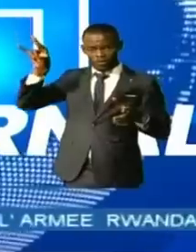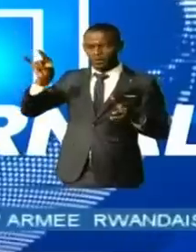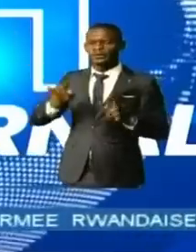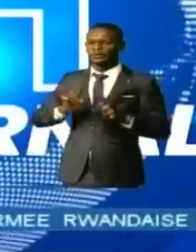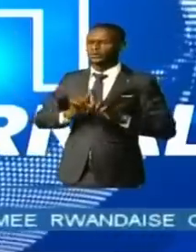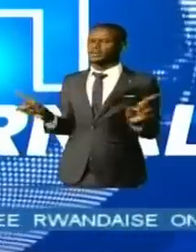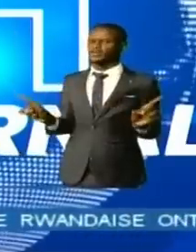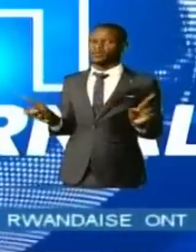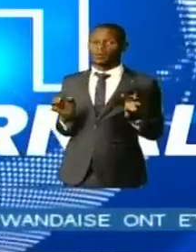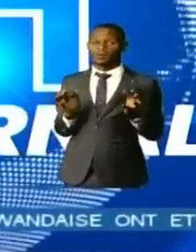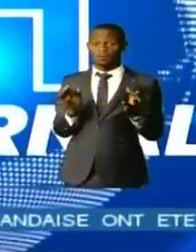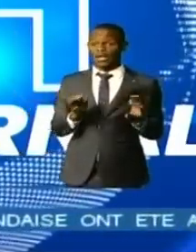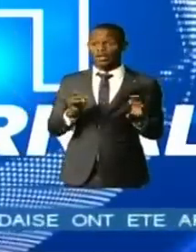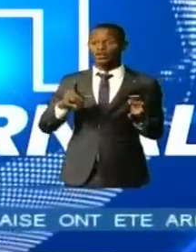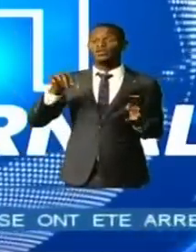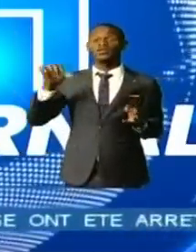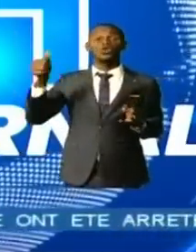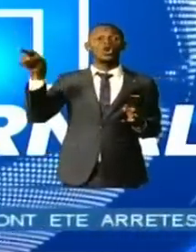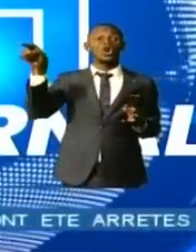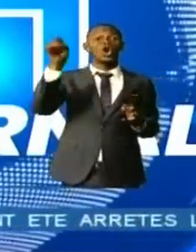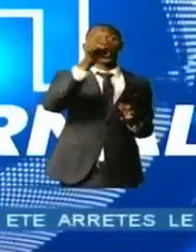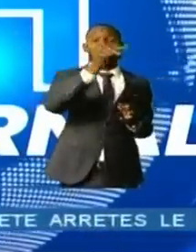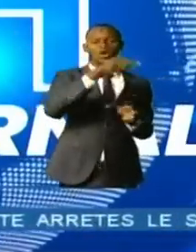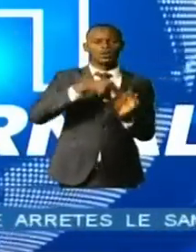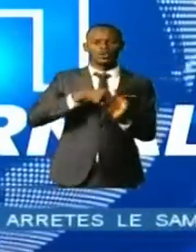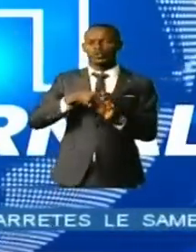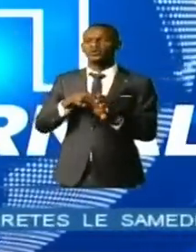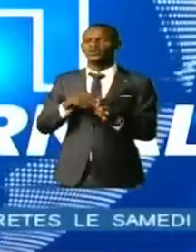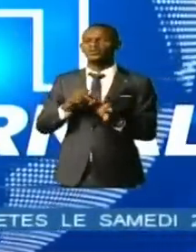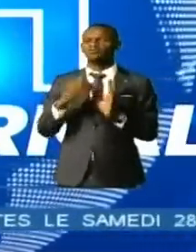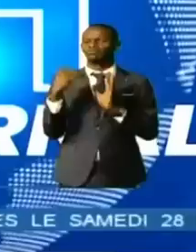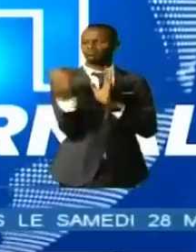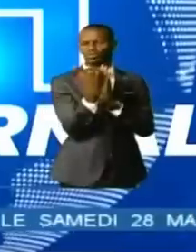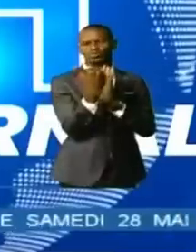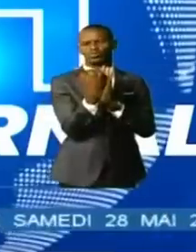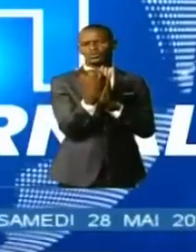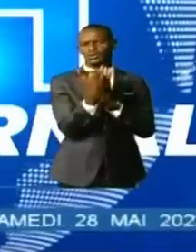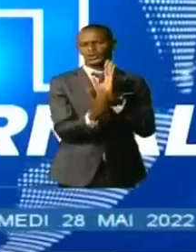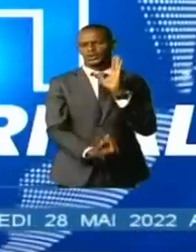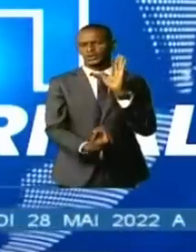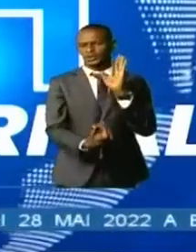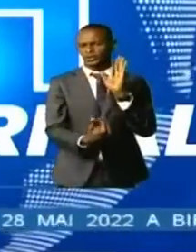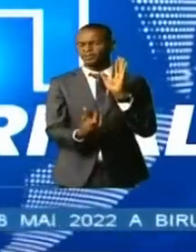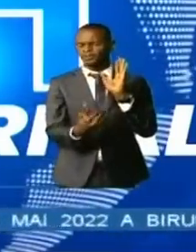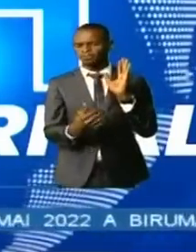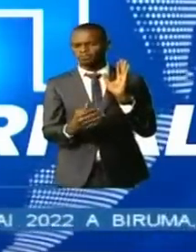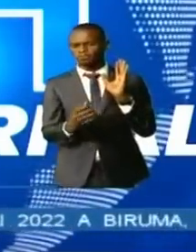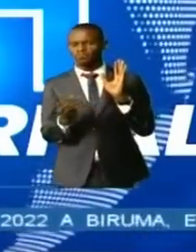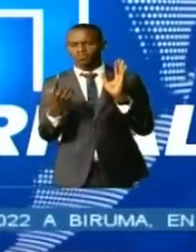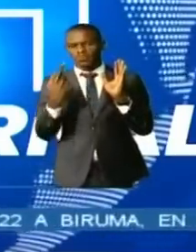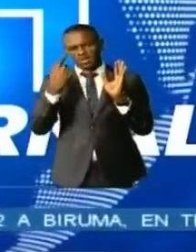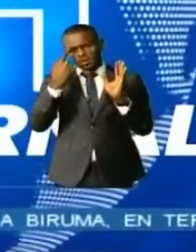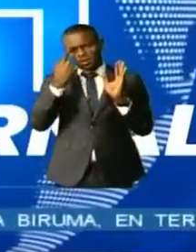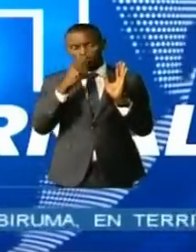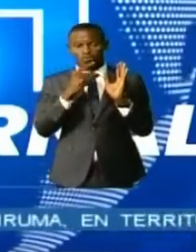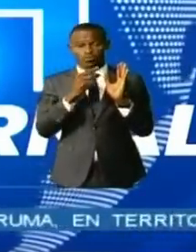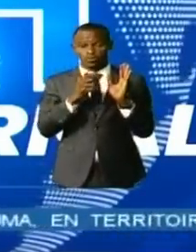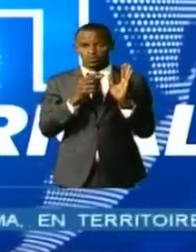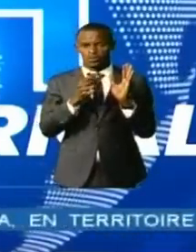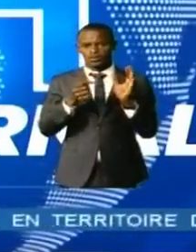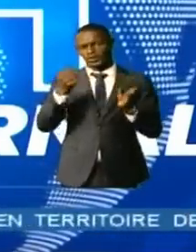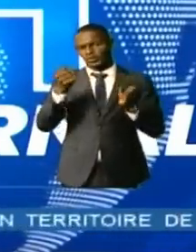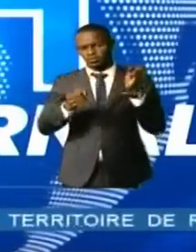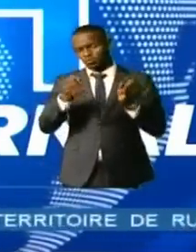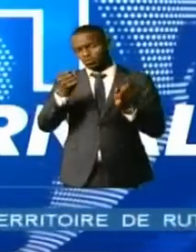à partir de lundi 30 mai 2022 sont fixés de la manière suivante. Pour le carburant terrestre,